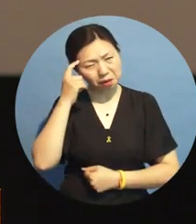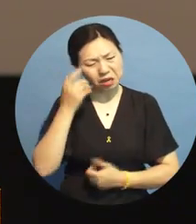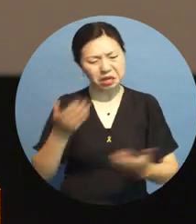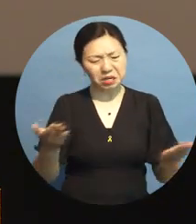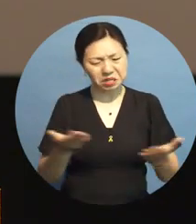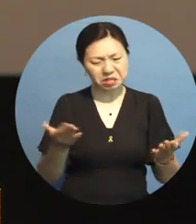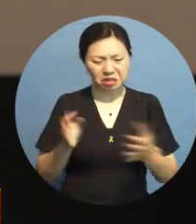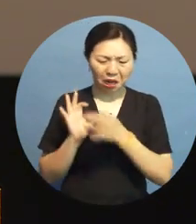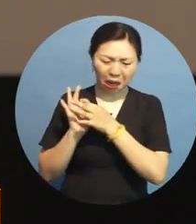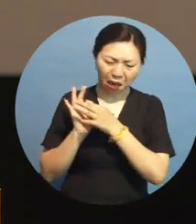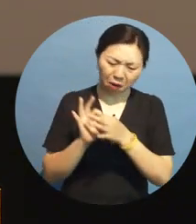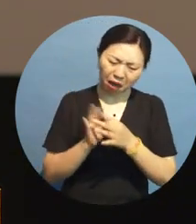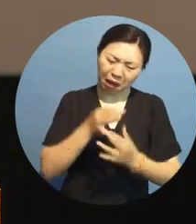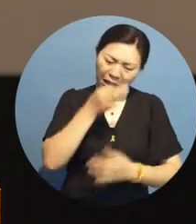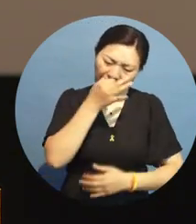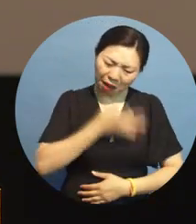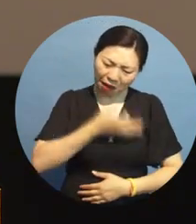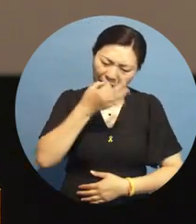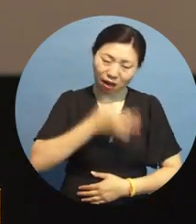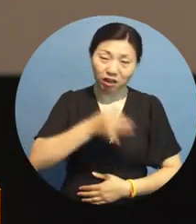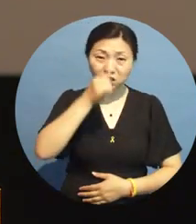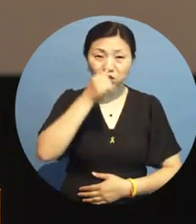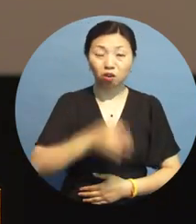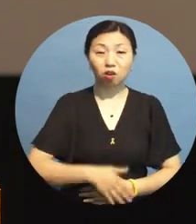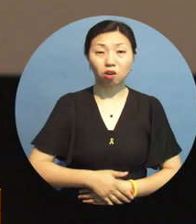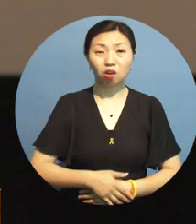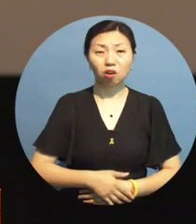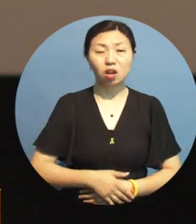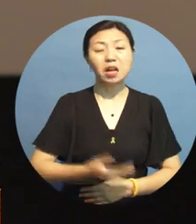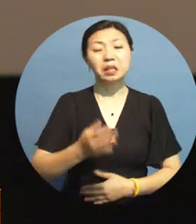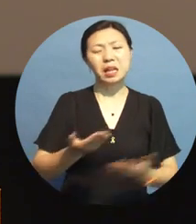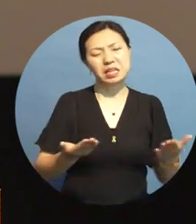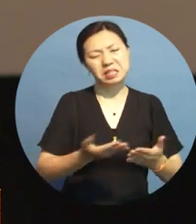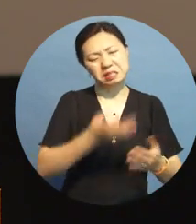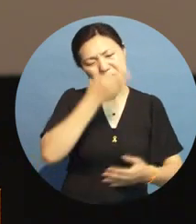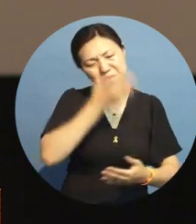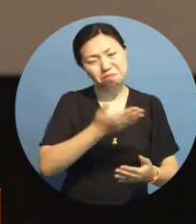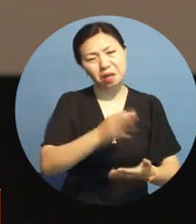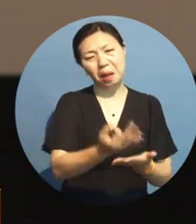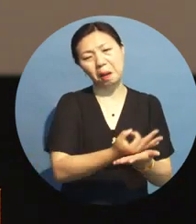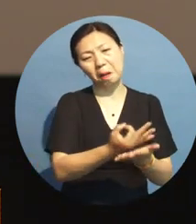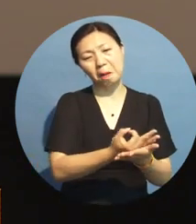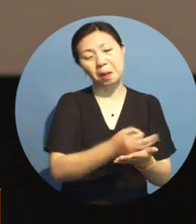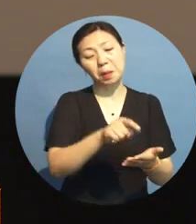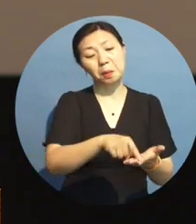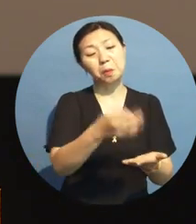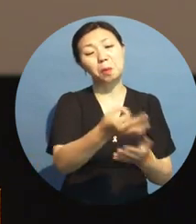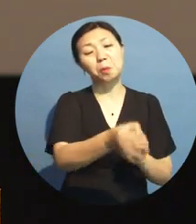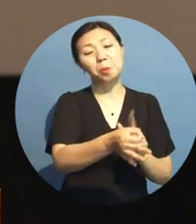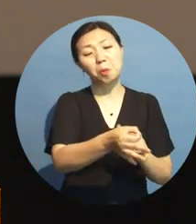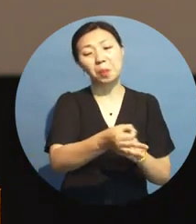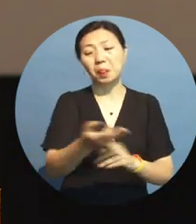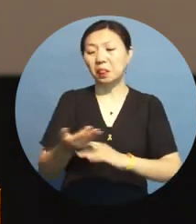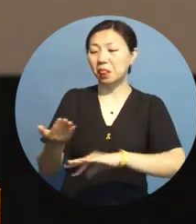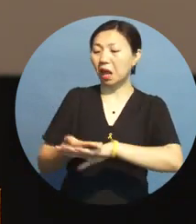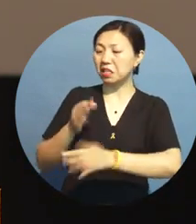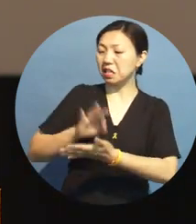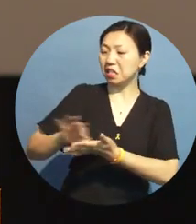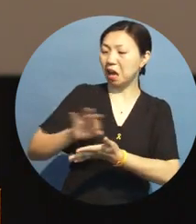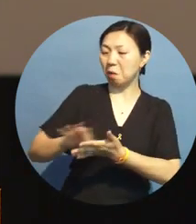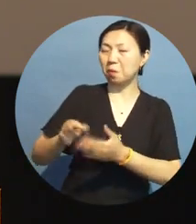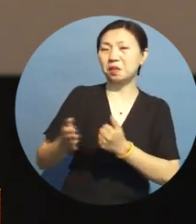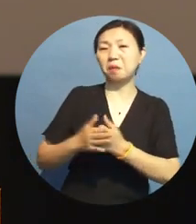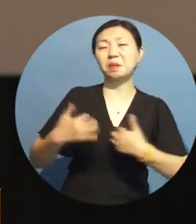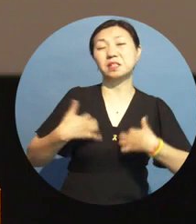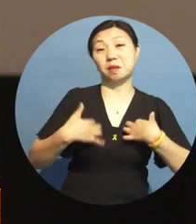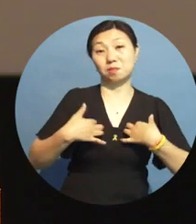힘들어요. 그런데 해서 이제 돈 벌어가 그걸 갖고 즐기는 재미가 있지. 네. 그래서 못 먹고